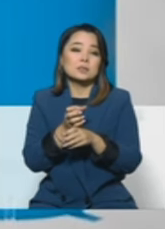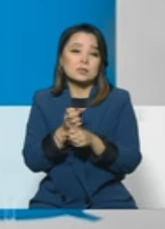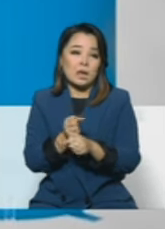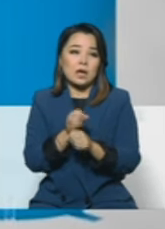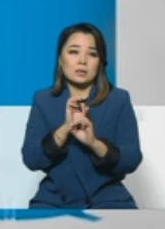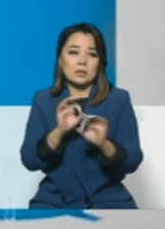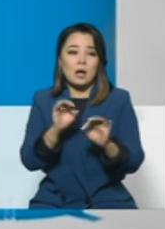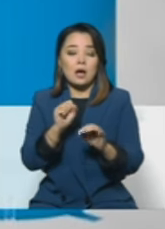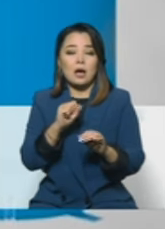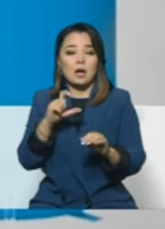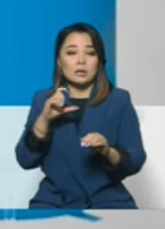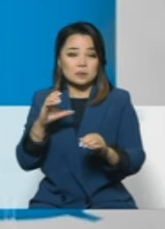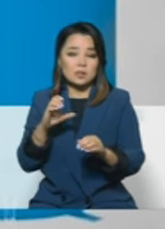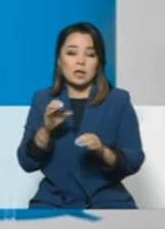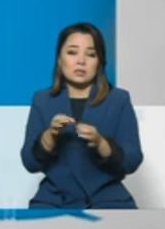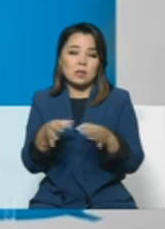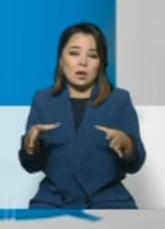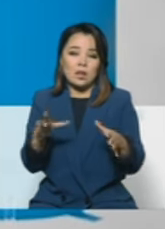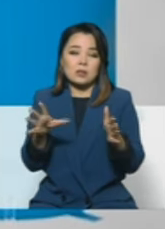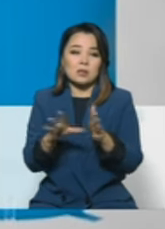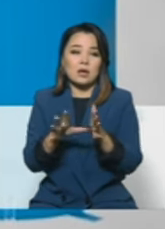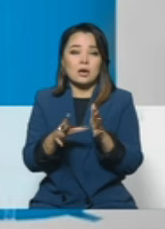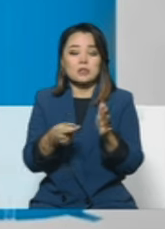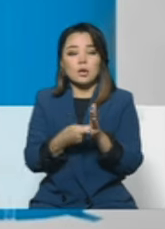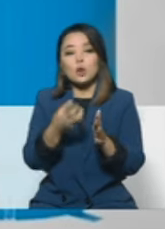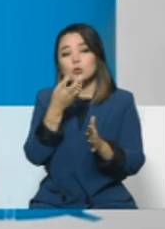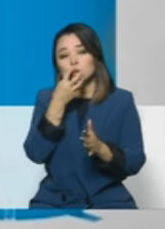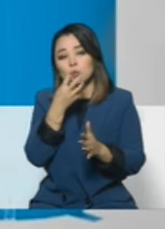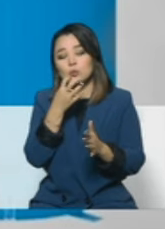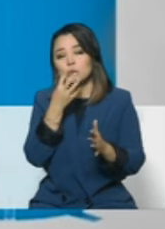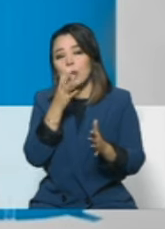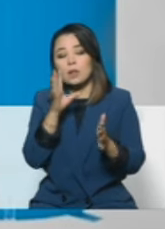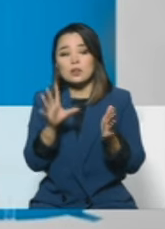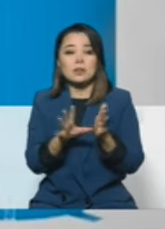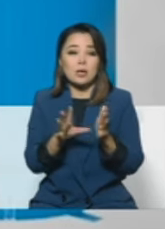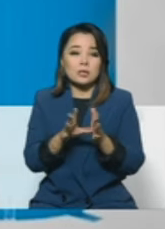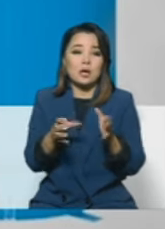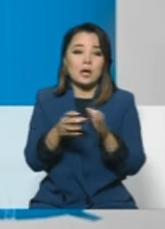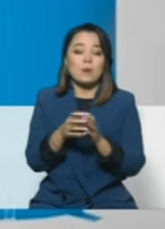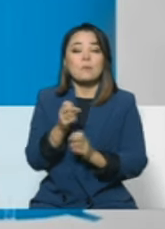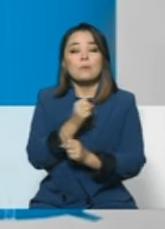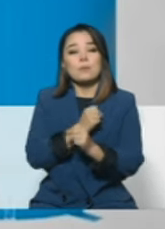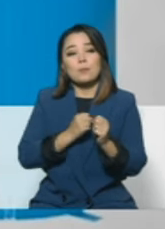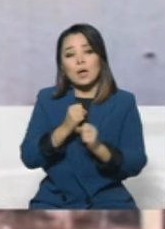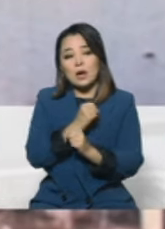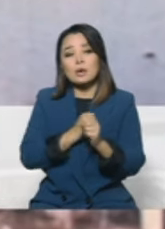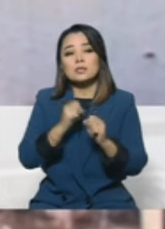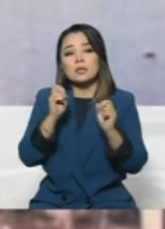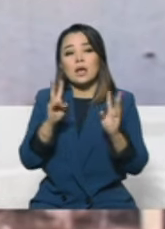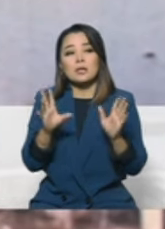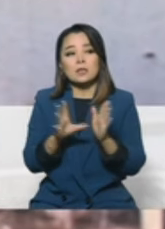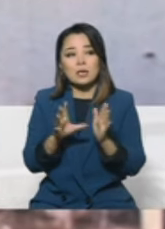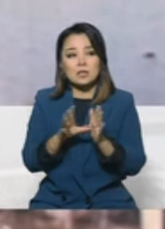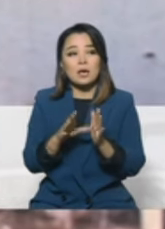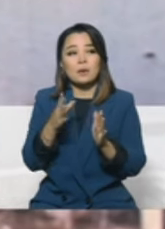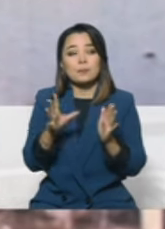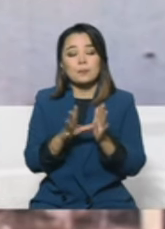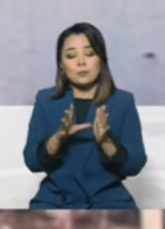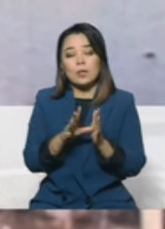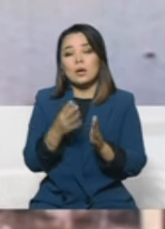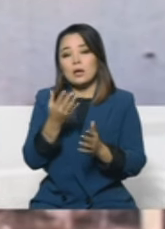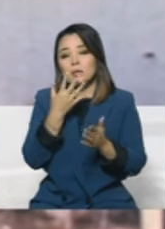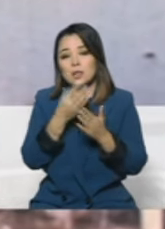тұжырымдасақ, АЭС ядролық энергияны жылу, жылу энергиясын механикалық энергияға, ал механикалық